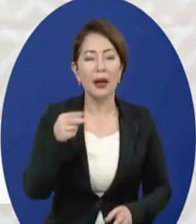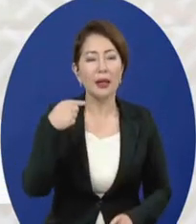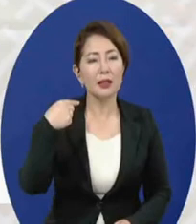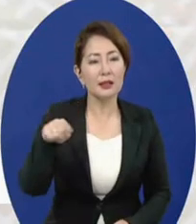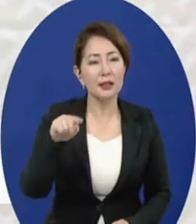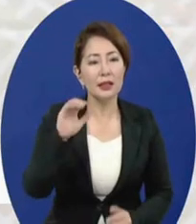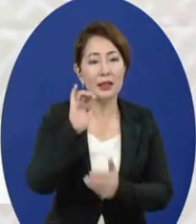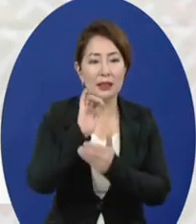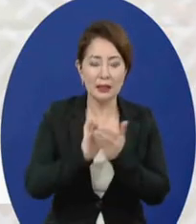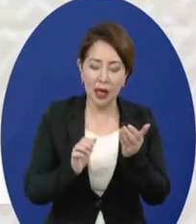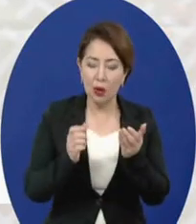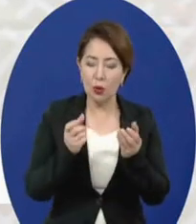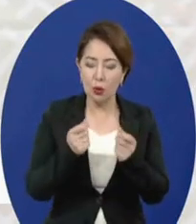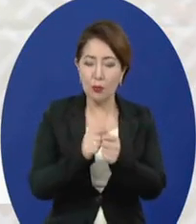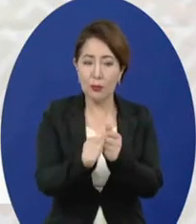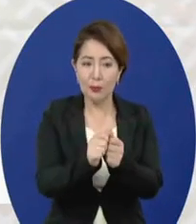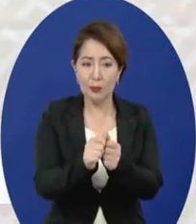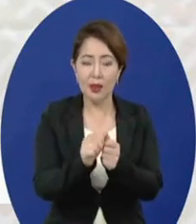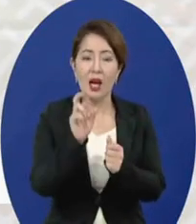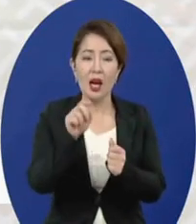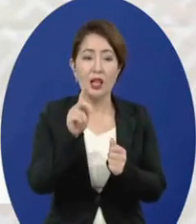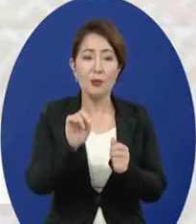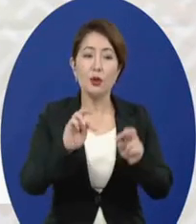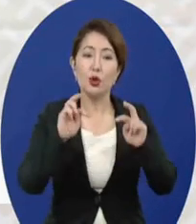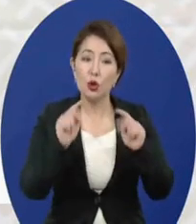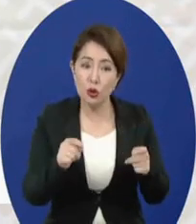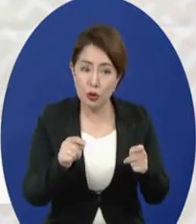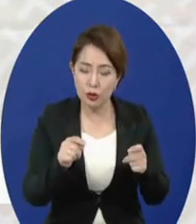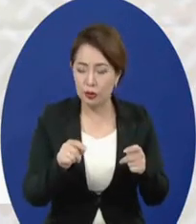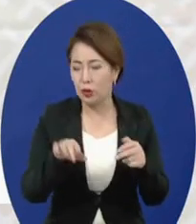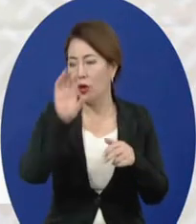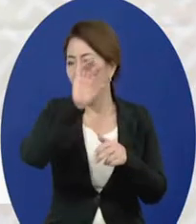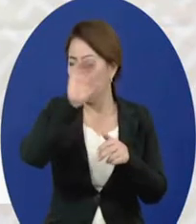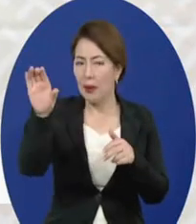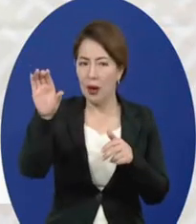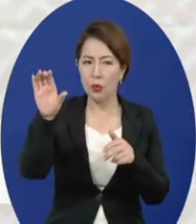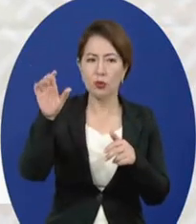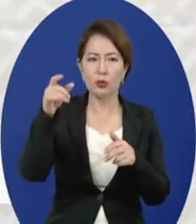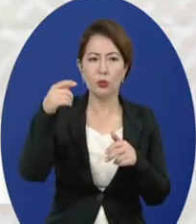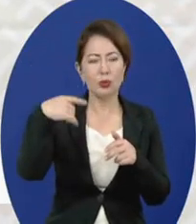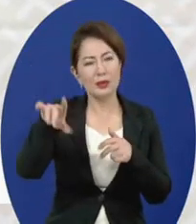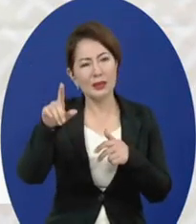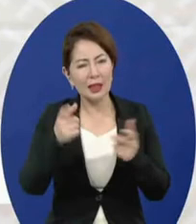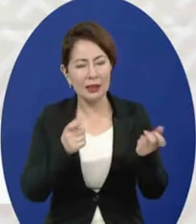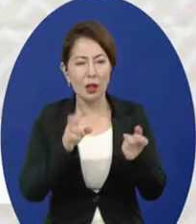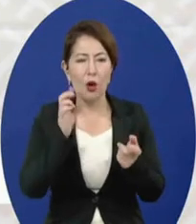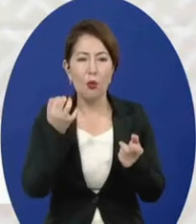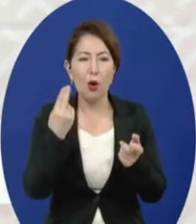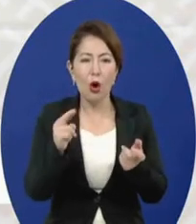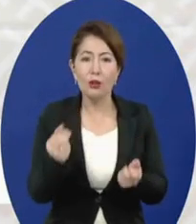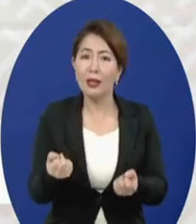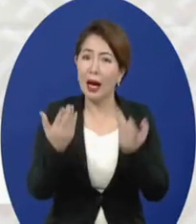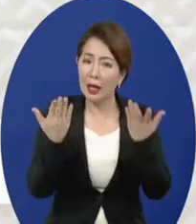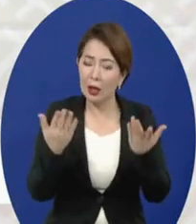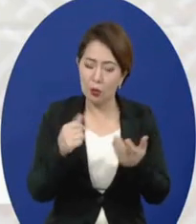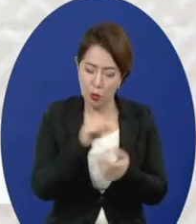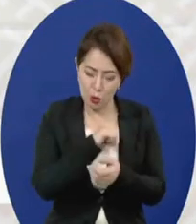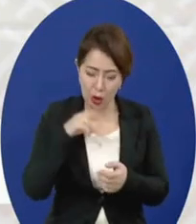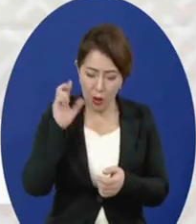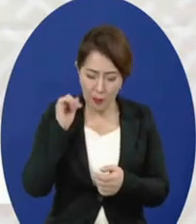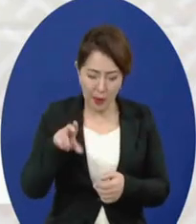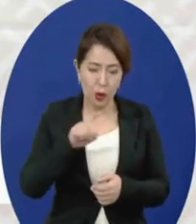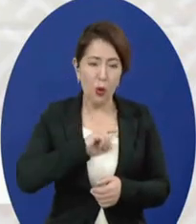одоо санхүүжүүлэх хэлбэрийн өөрчлөлтөөс гадна бусад аж ахуйн нэгжүүд жишээл шууд бонд гаргадаг юм уу? Аль эсвэл шууд хувьцаагаа санал